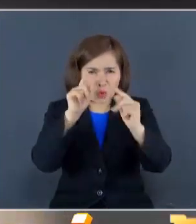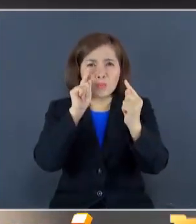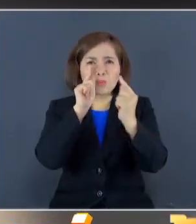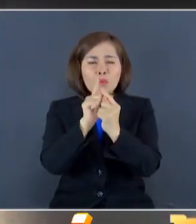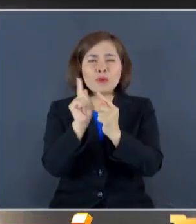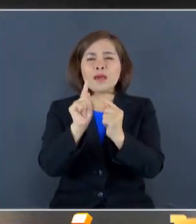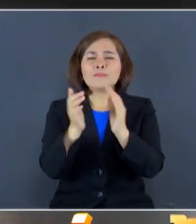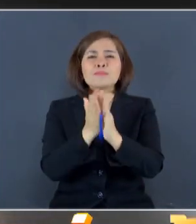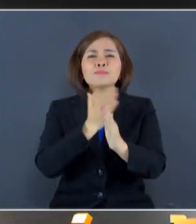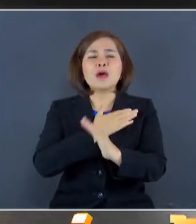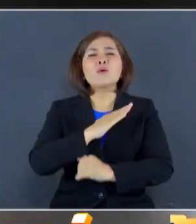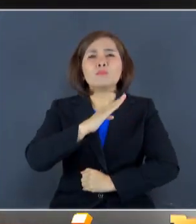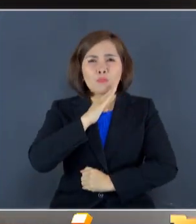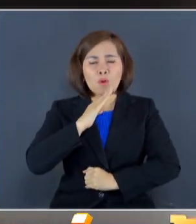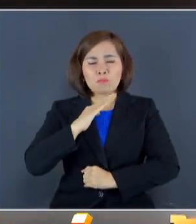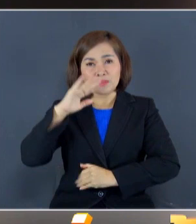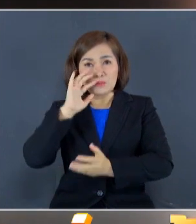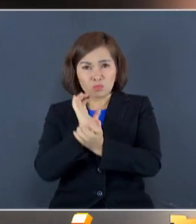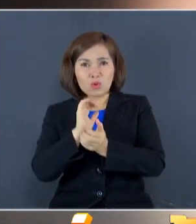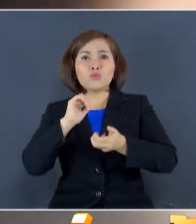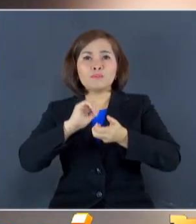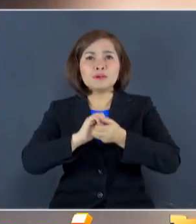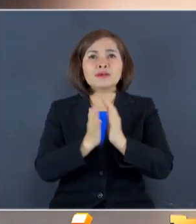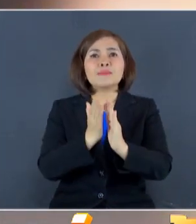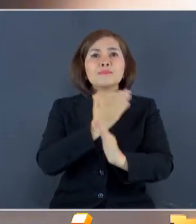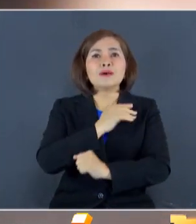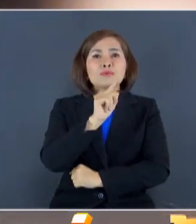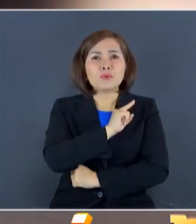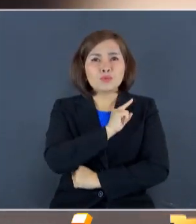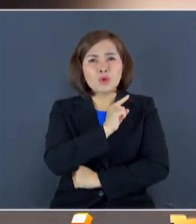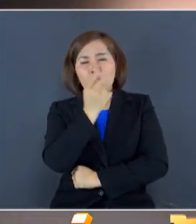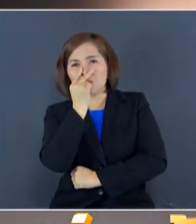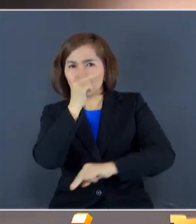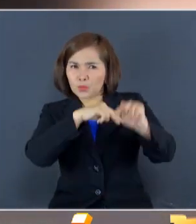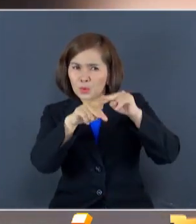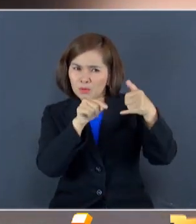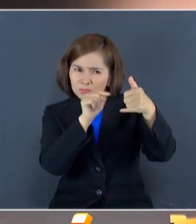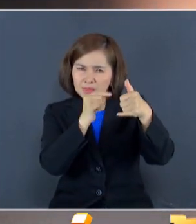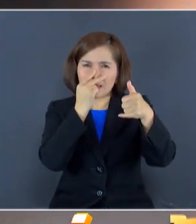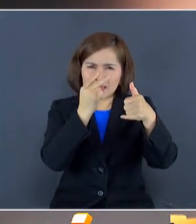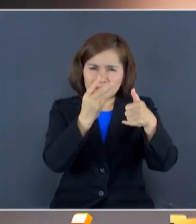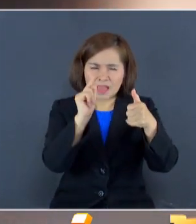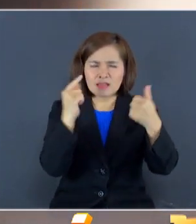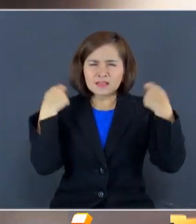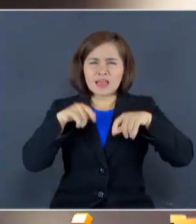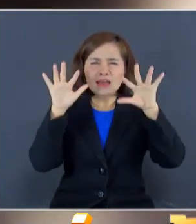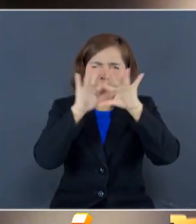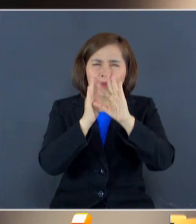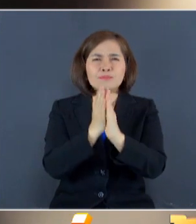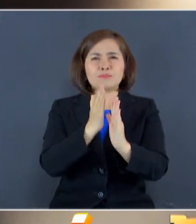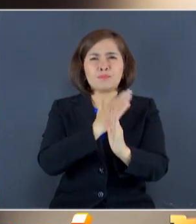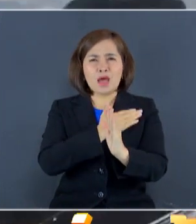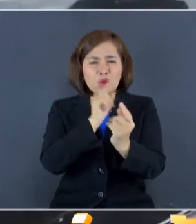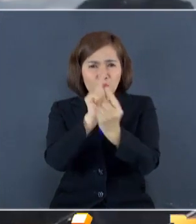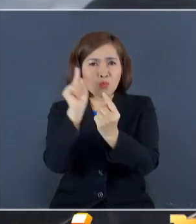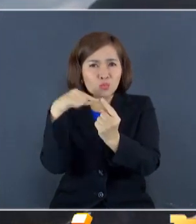คลิปที่ตำรวจสภ.ขุนทะเลครับแล้วก็พระวิญญาธิการจังหวัดสุราษฎร์ธานีเข้าตรวจสอบบุคคลแต่งกายคล้ายพระสงฆ์นะครับพร้อมกับผู้หญิงวัยกลางคน